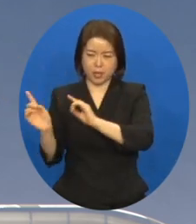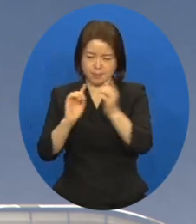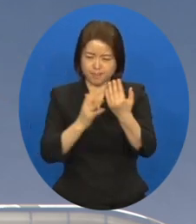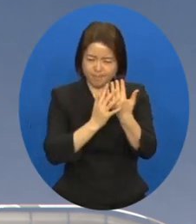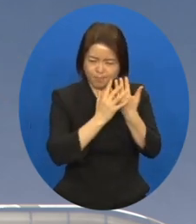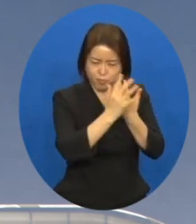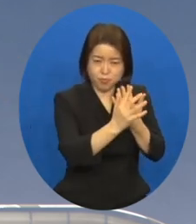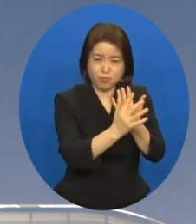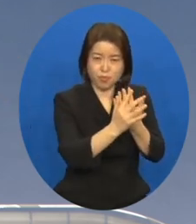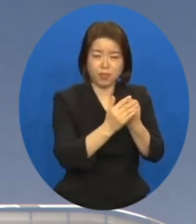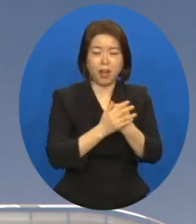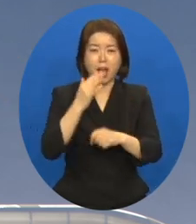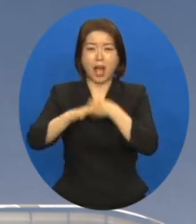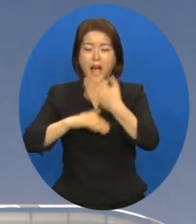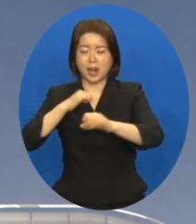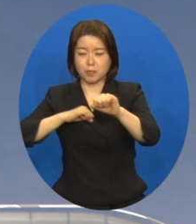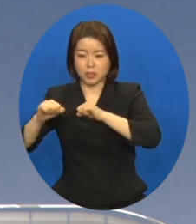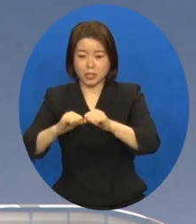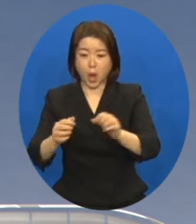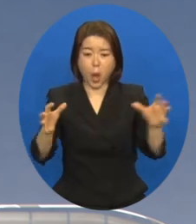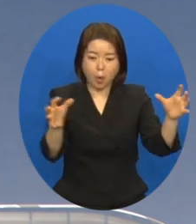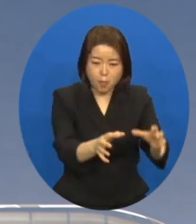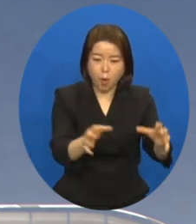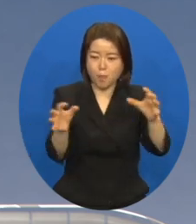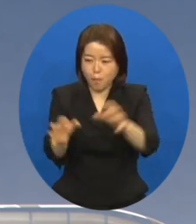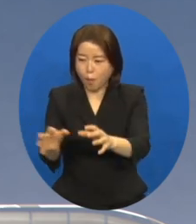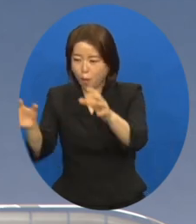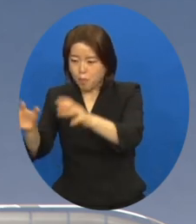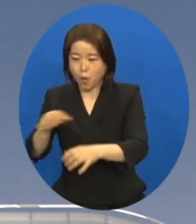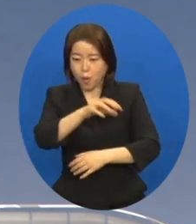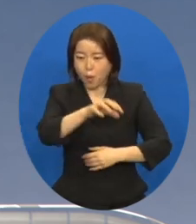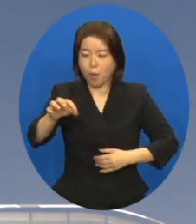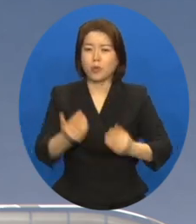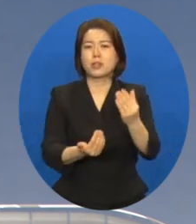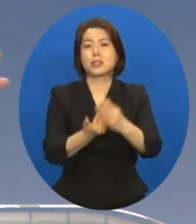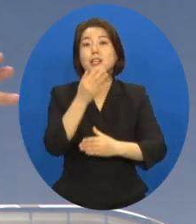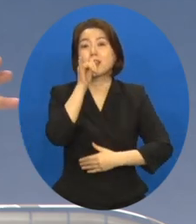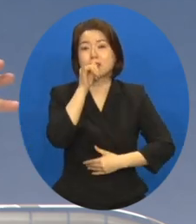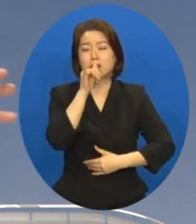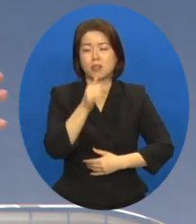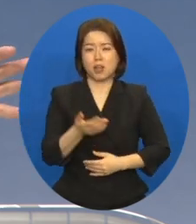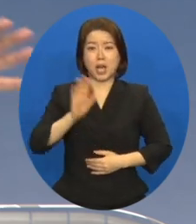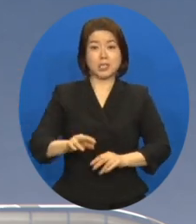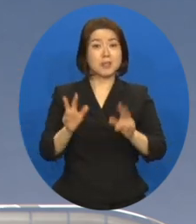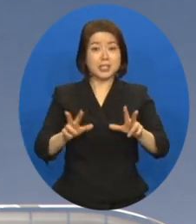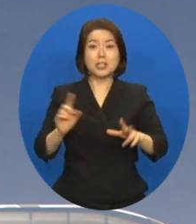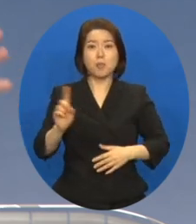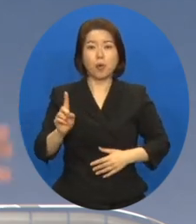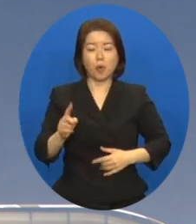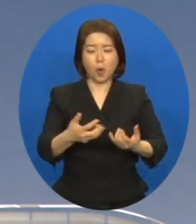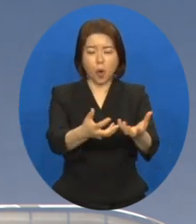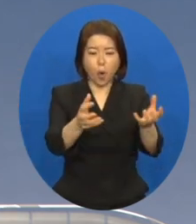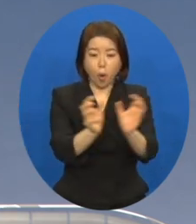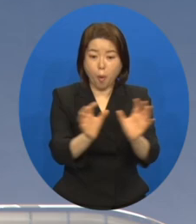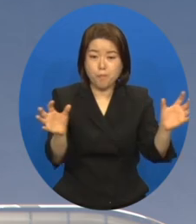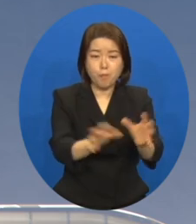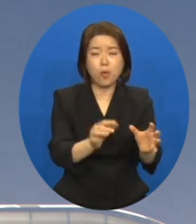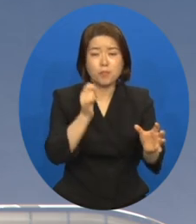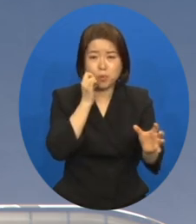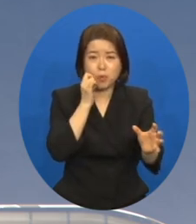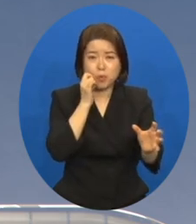하나님의 역사는 다 모이는 데서 일어나게 됐던 거죠. 그런데 지금은 모을 수가 없는